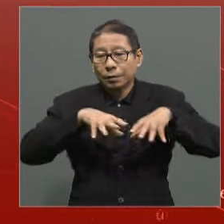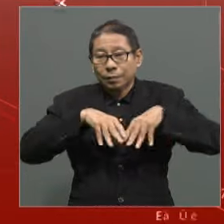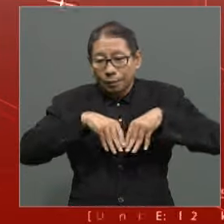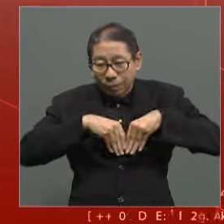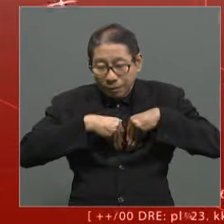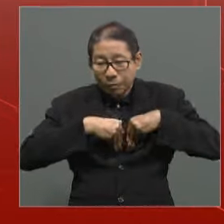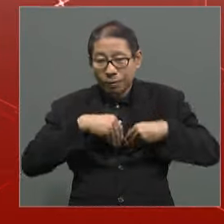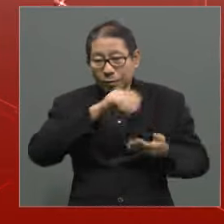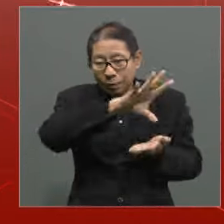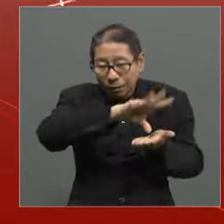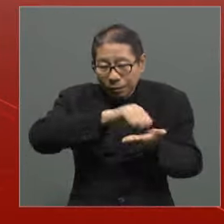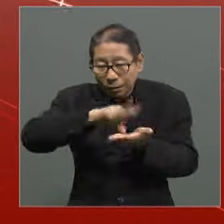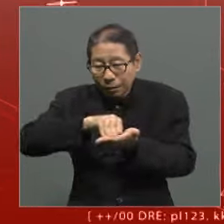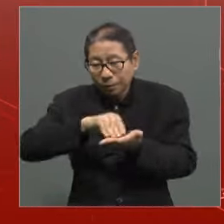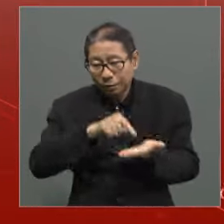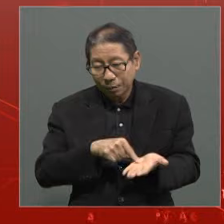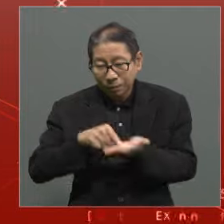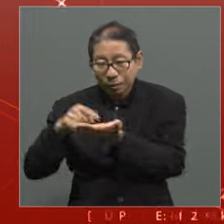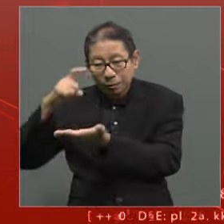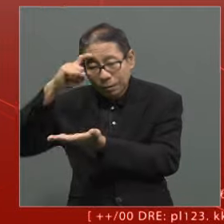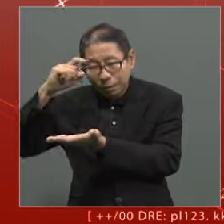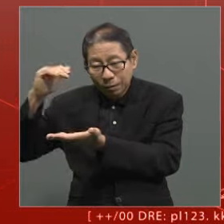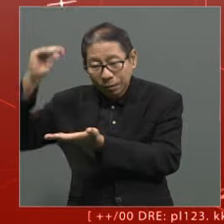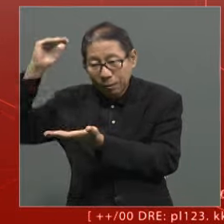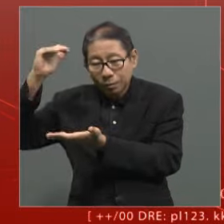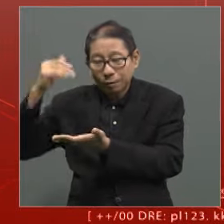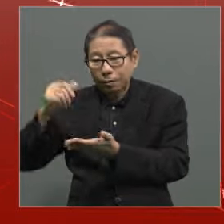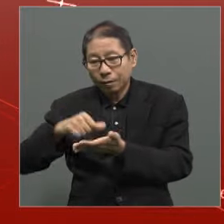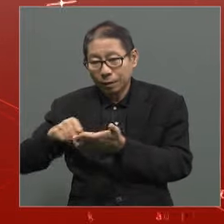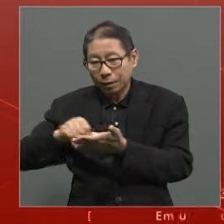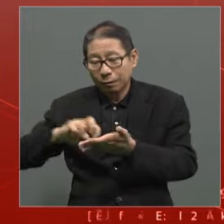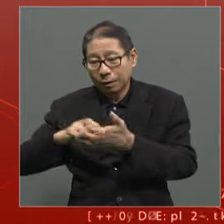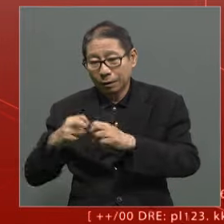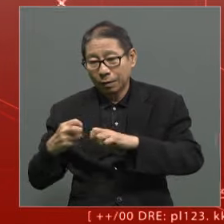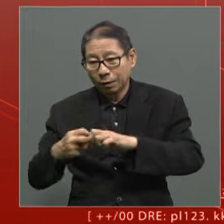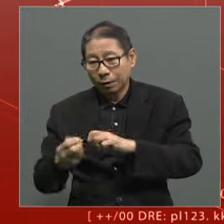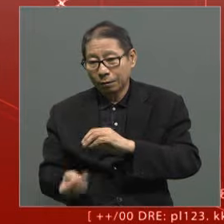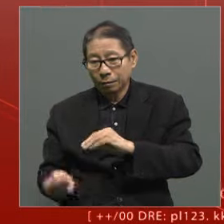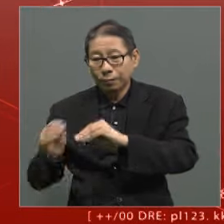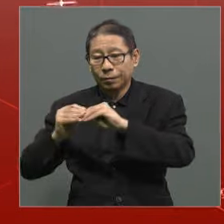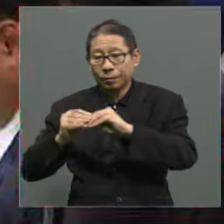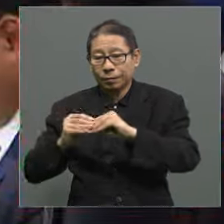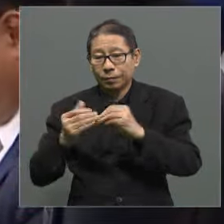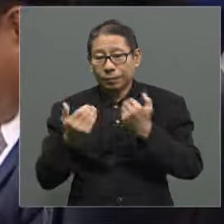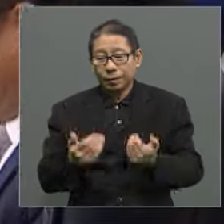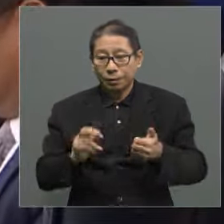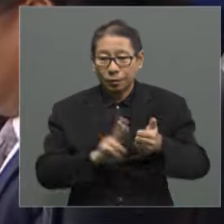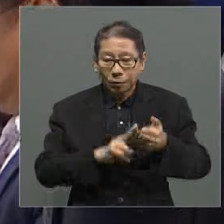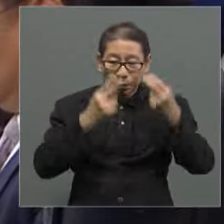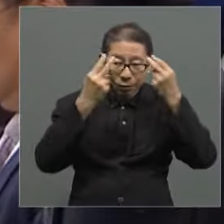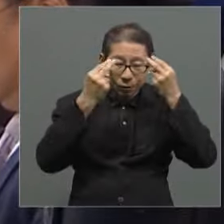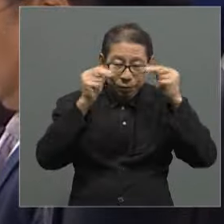ต้องรวบรวมข้อมูลเสนอนายกเพื่อแก้ไขกฎหมายที่เกี่ยวข้องเพิ่มเติมะในการประชุมวันนี้คุณสมศักดิ์เทพสุทินรองนายก